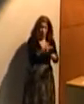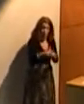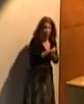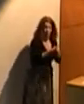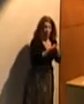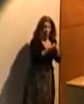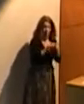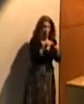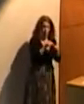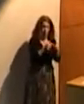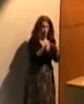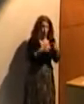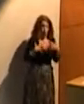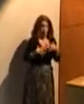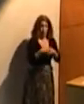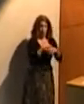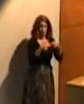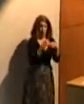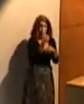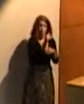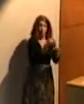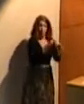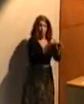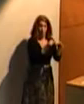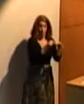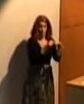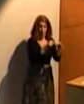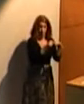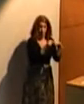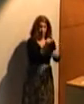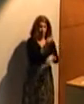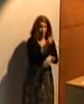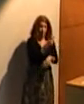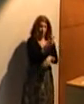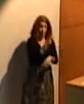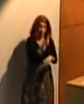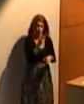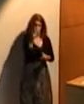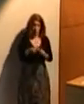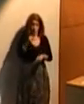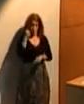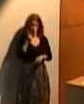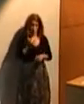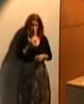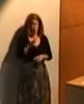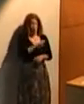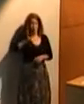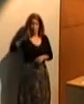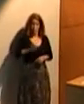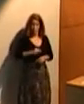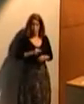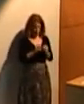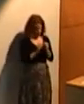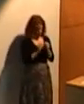organisme vie se reproduit avec canadienne entièrement fabriqué par l'homme à 100%